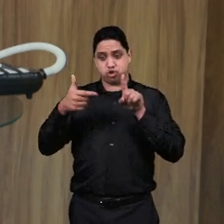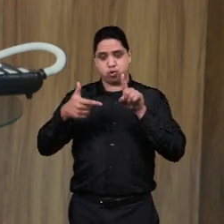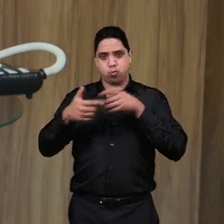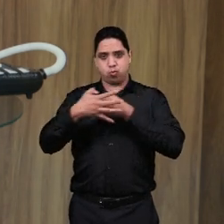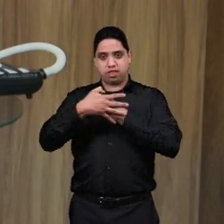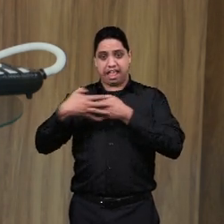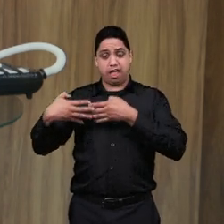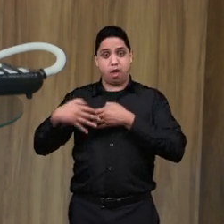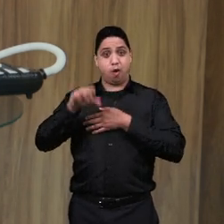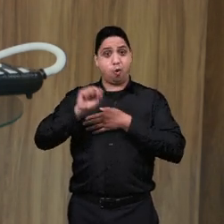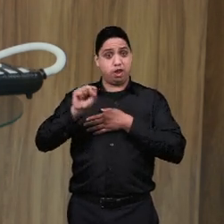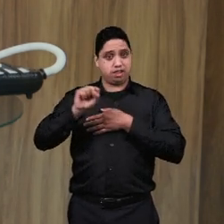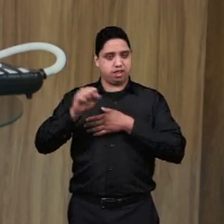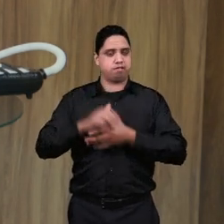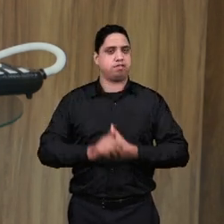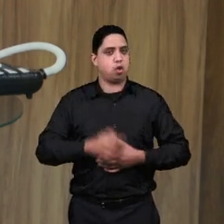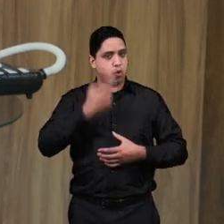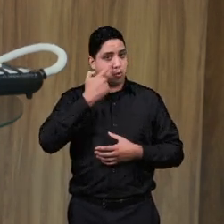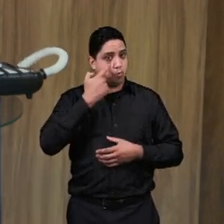professeure.